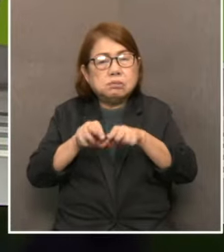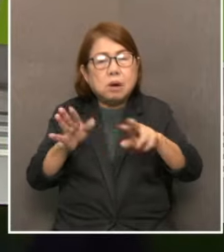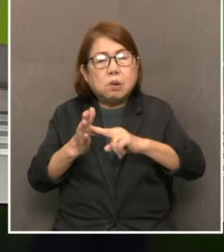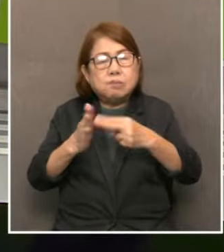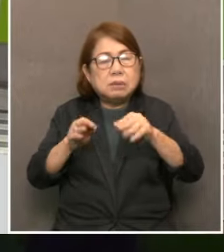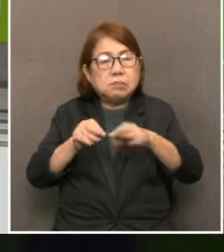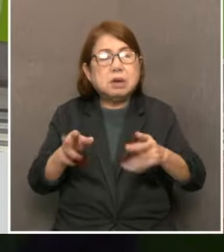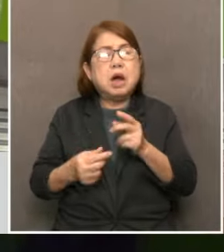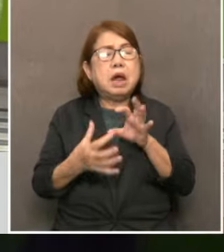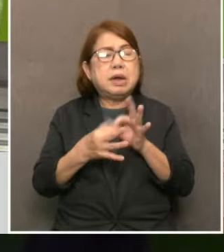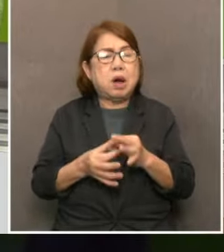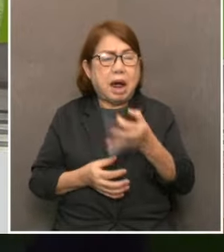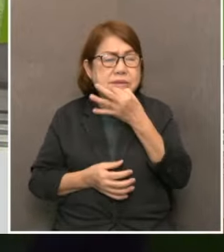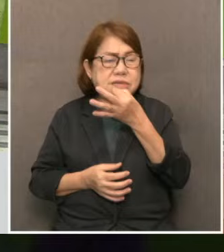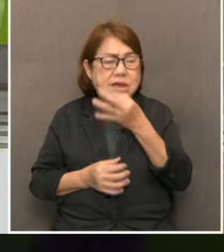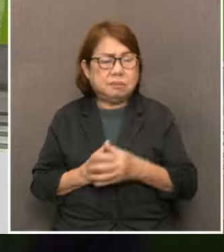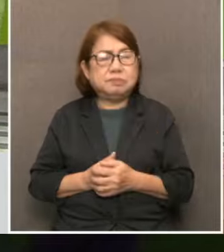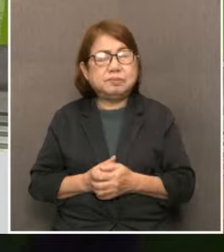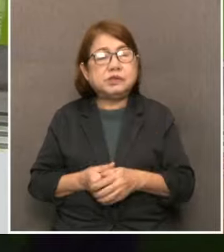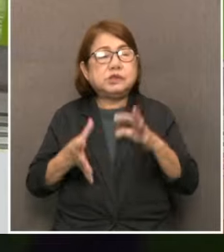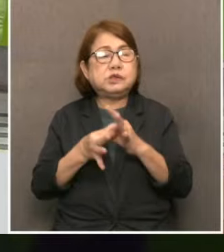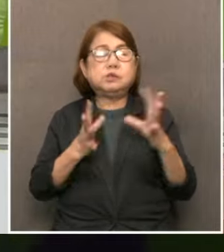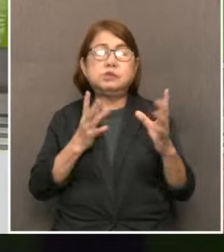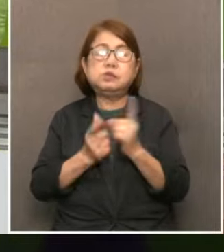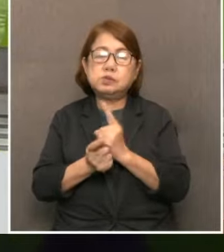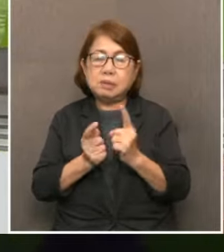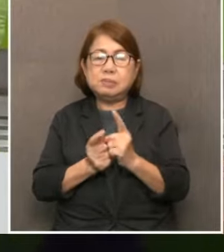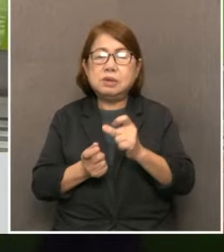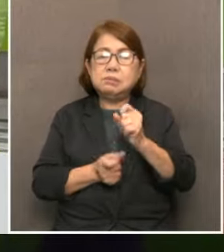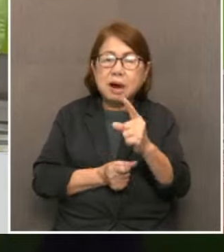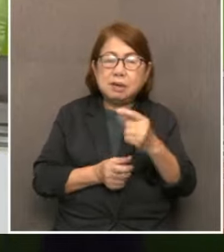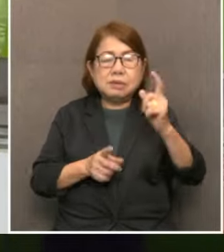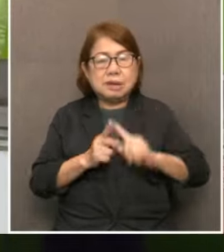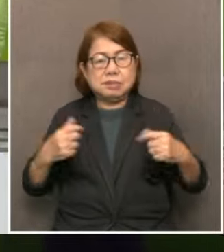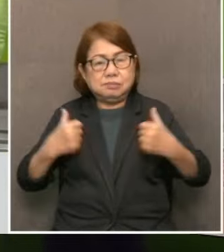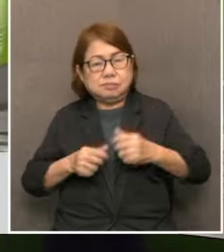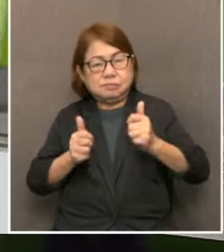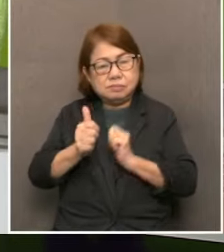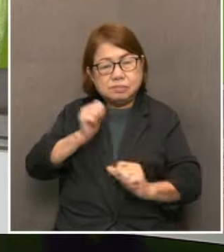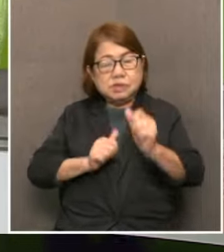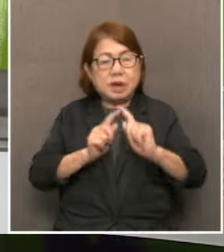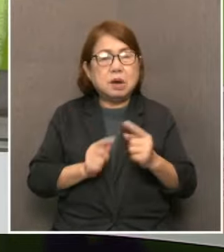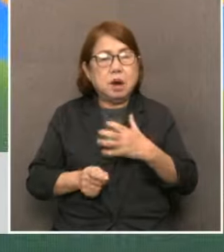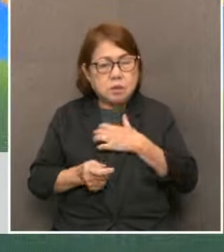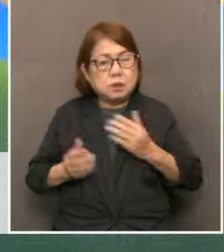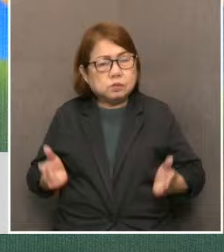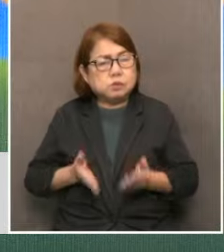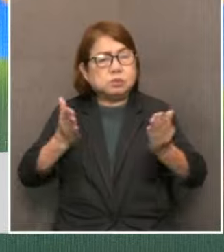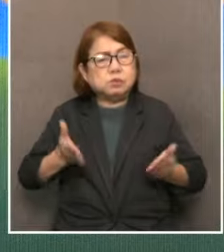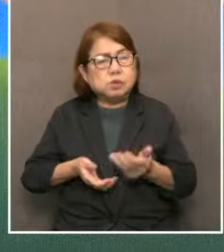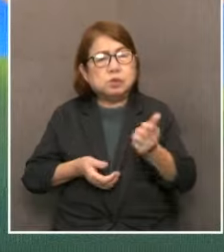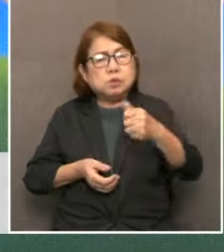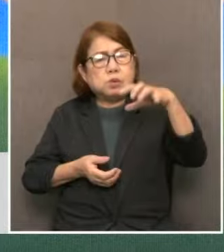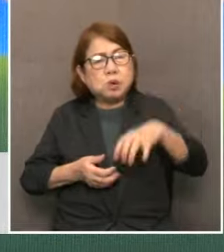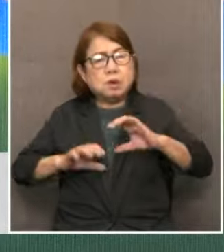มันเป็นอาชีพอาชีพนึงมันคือการแสดงออกทางด้านศิลปะเพราะฉะนั้นพี่อาร์ตก็อยากจะผลักดันตรงนี้เพะร่วมกับองคกรทั้ภาครัฐภาคเอกชนทั้งหลายหก็ช่วยกันสยาม